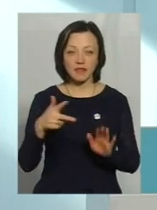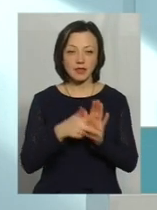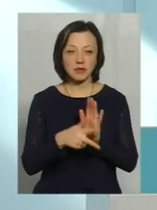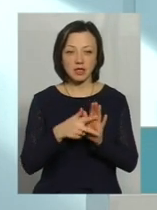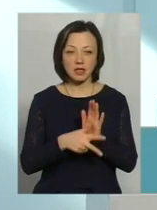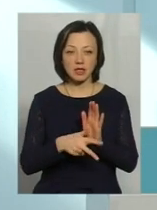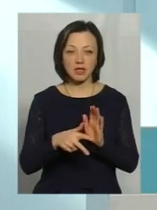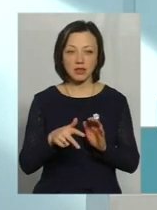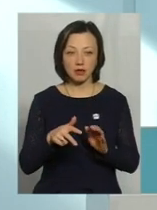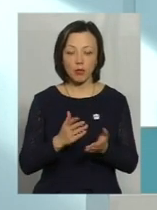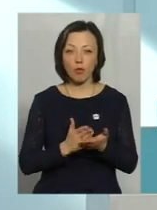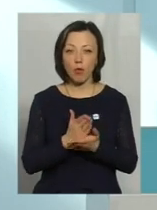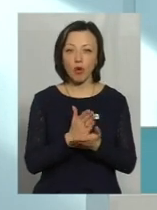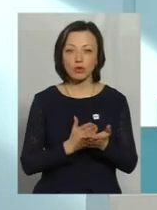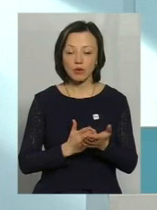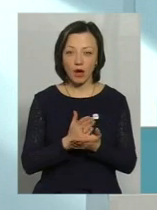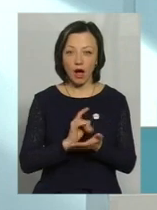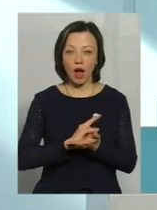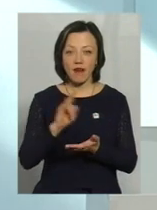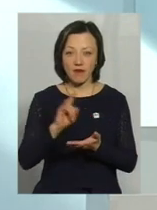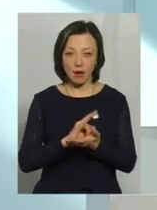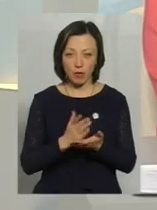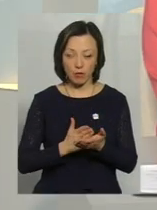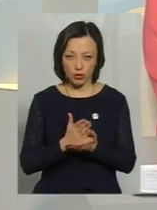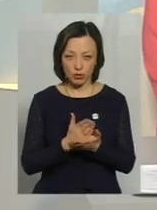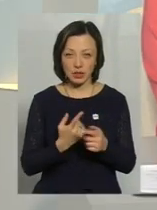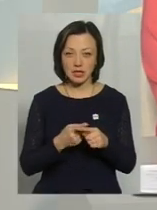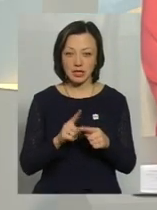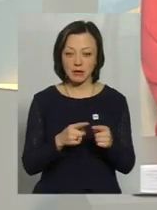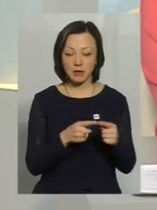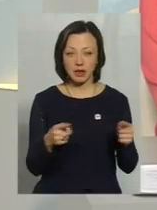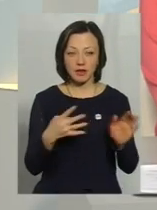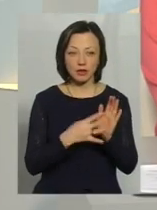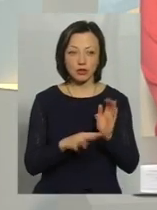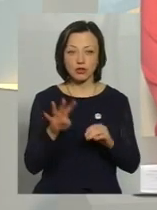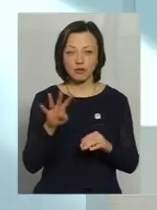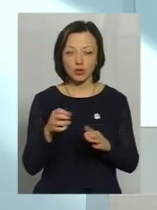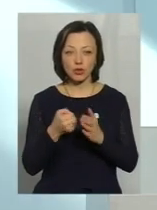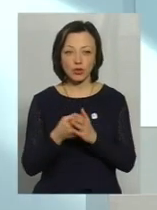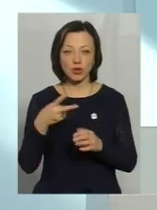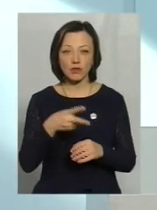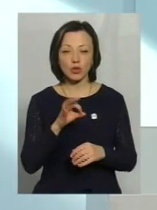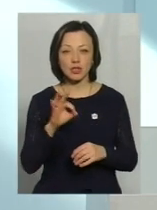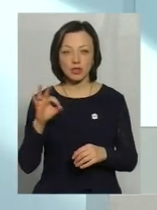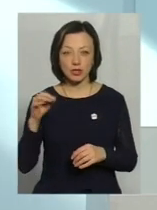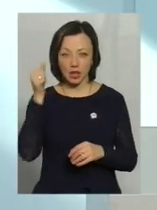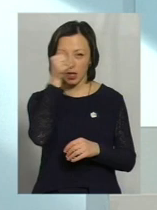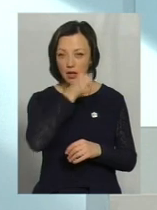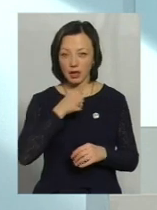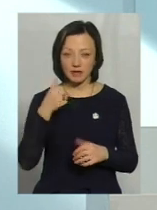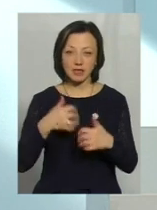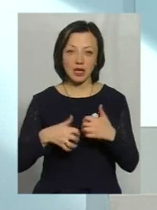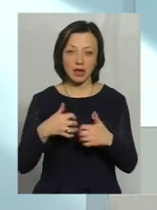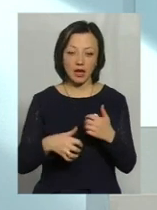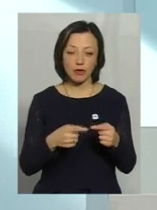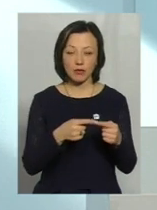чим скористалися? Послугами, авіапослугами. Авіапослугами. Це за період з 94 по 2000 рік. Тобто в середньому